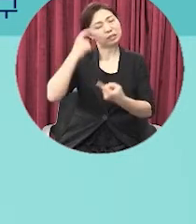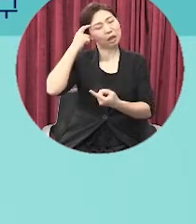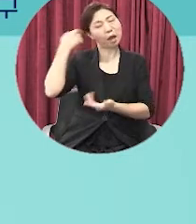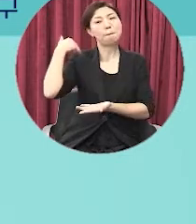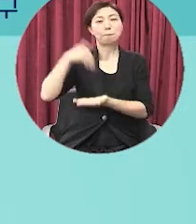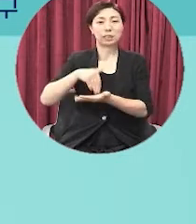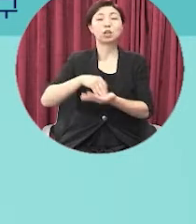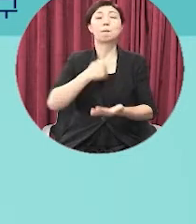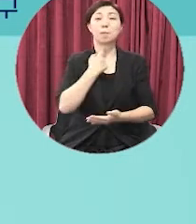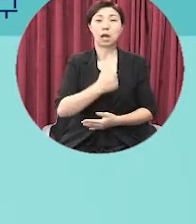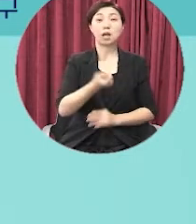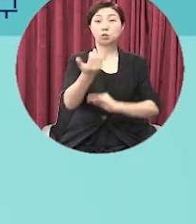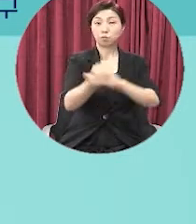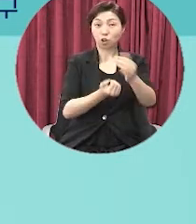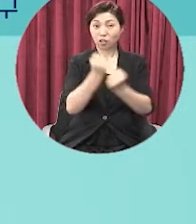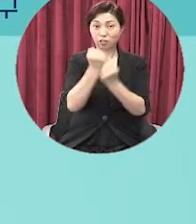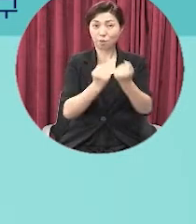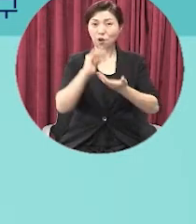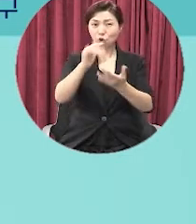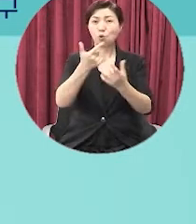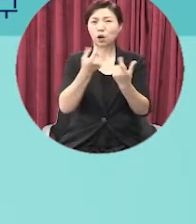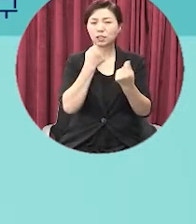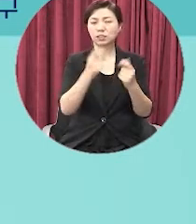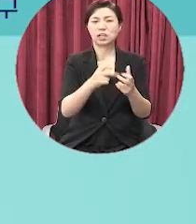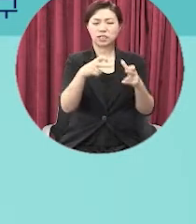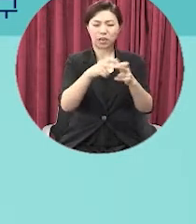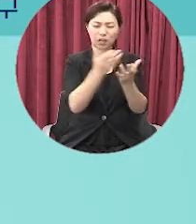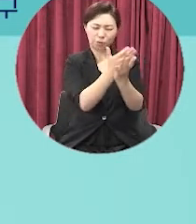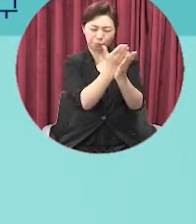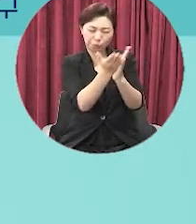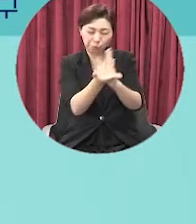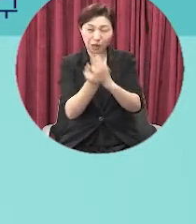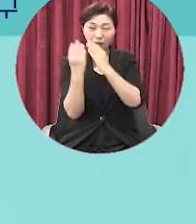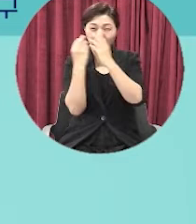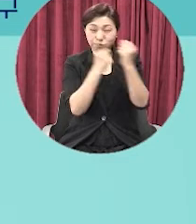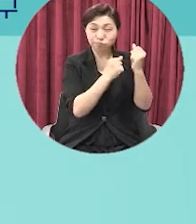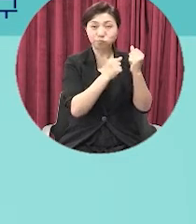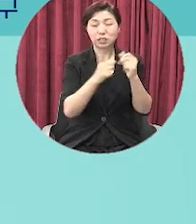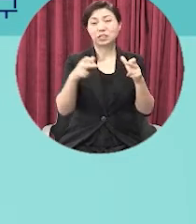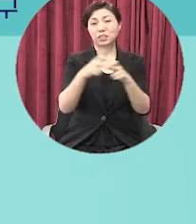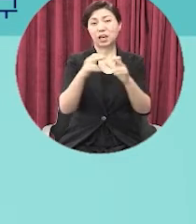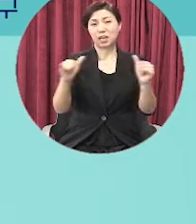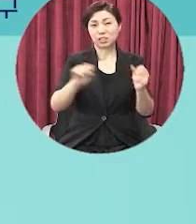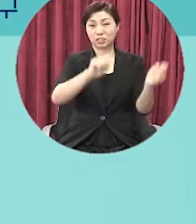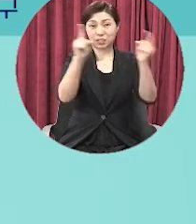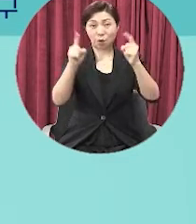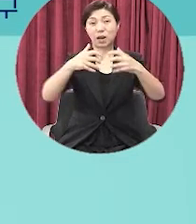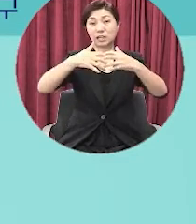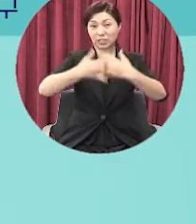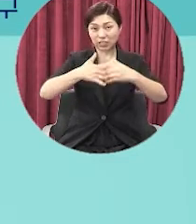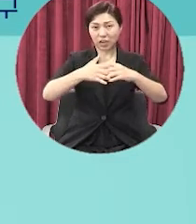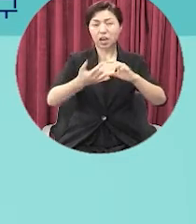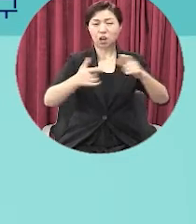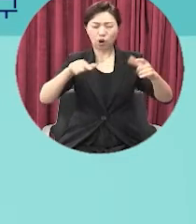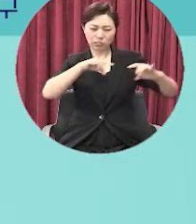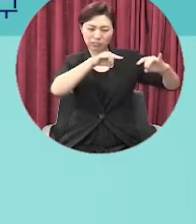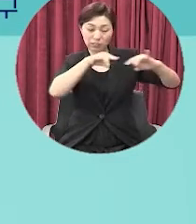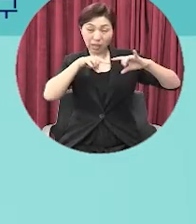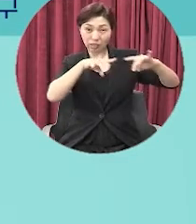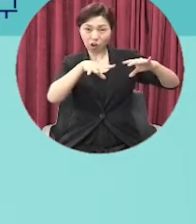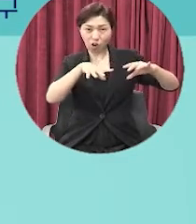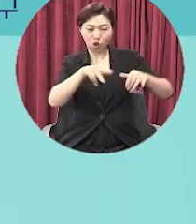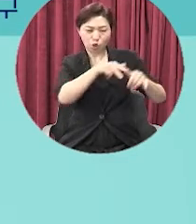잠깐 말씀드린 것처럼 장애인을 며 다양한 그 장비들이 있지 않습니다 운동 장애 제알 기기에서 나오는 센서에 데이터 들고